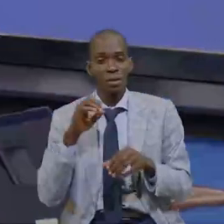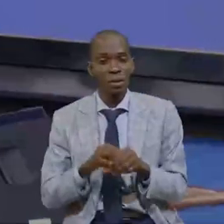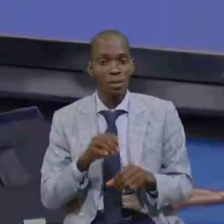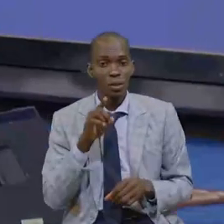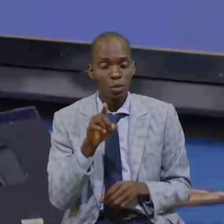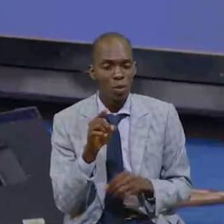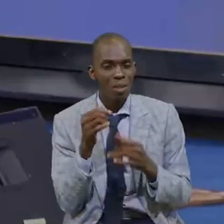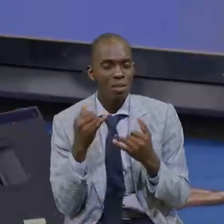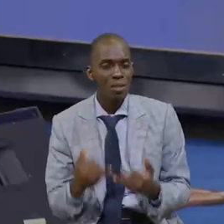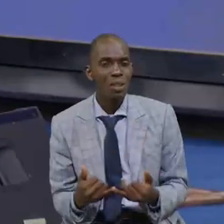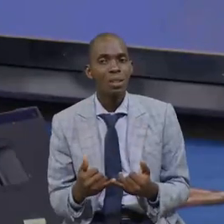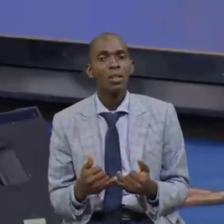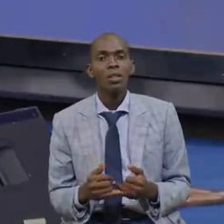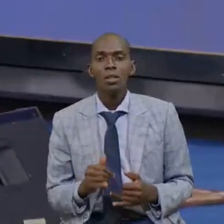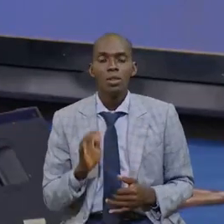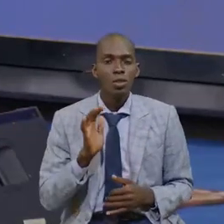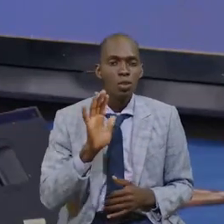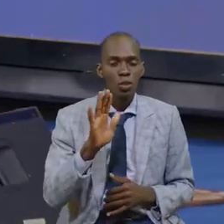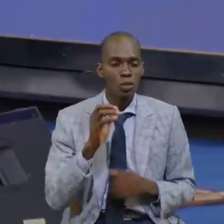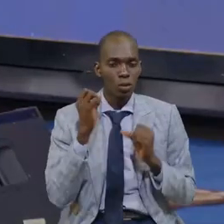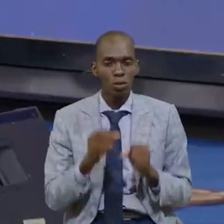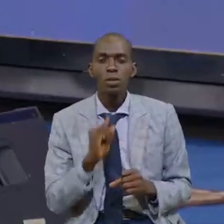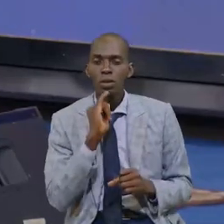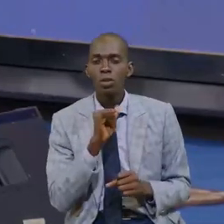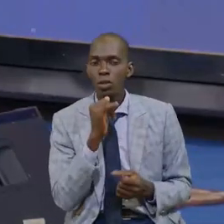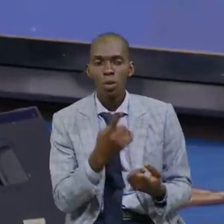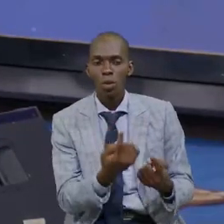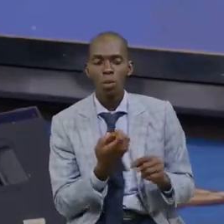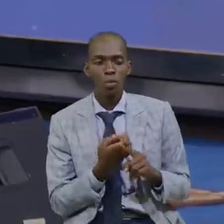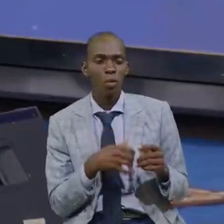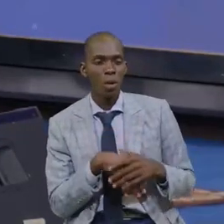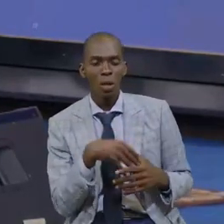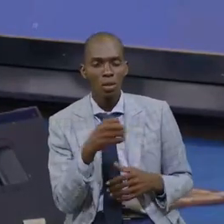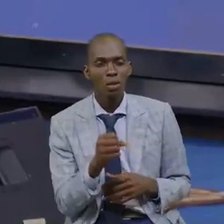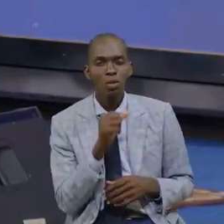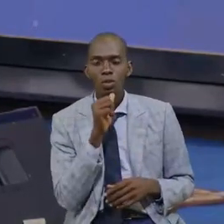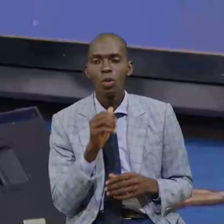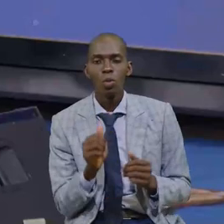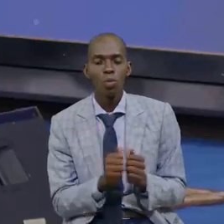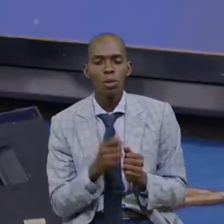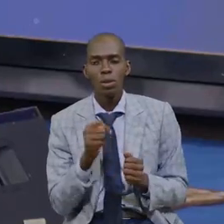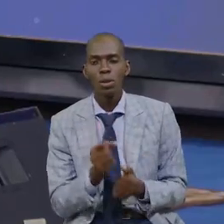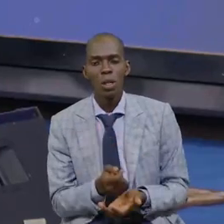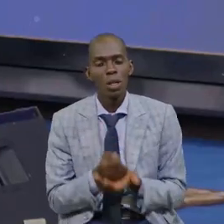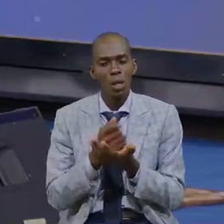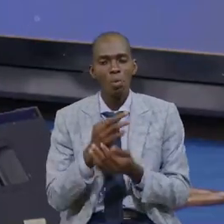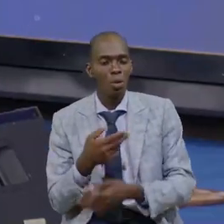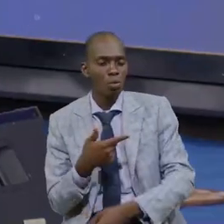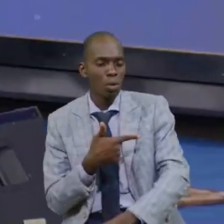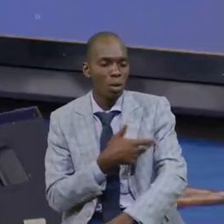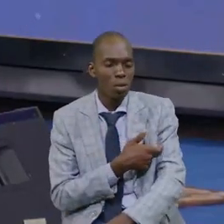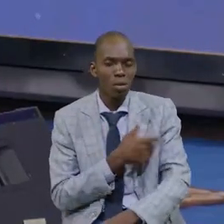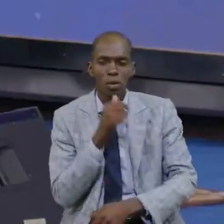toi, la force ne viendra pas du dehors. Tu n'as pas besoin de ces drogues, tu n'as pas besoin